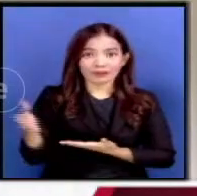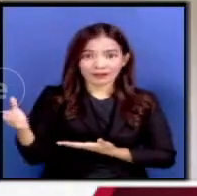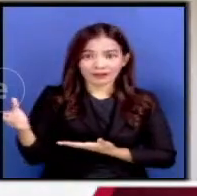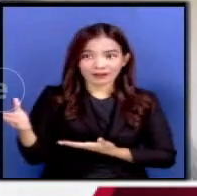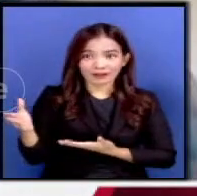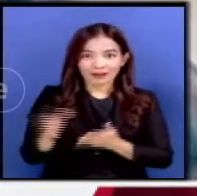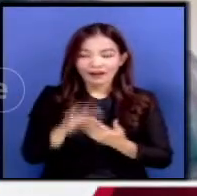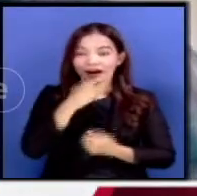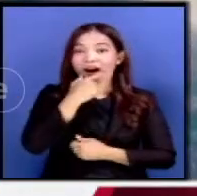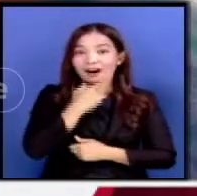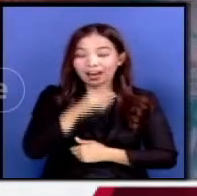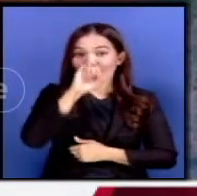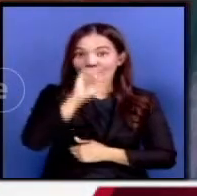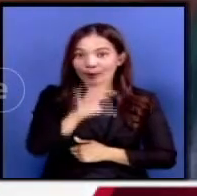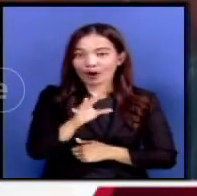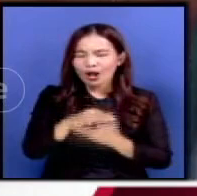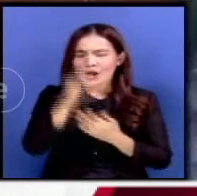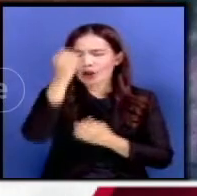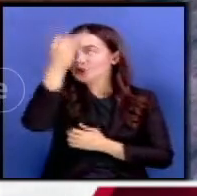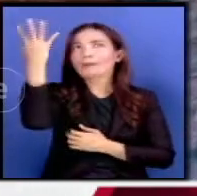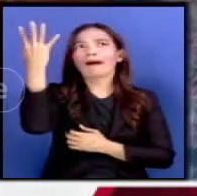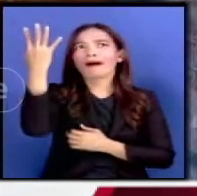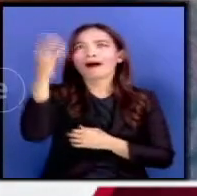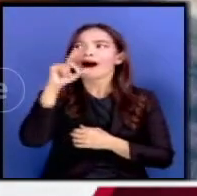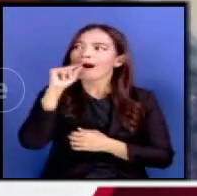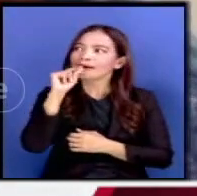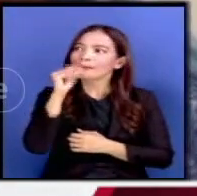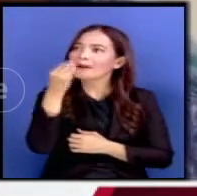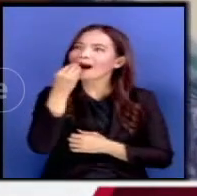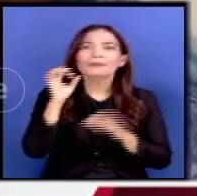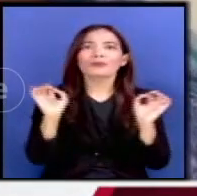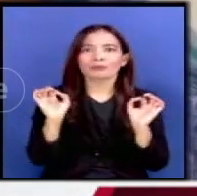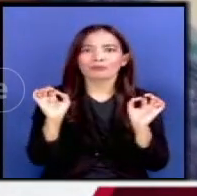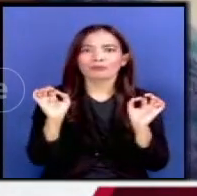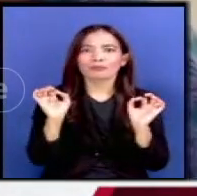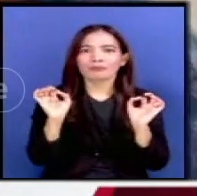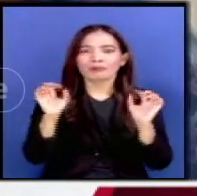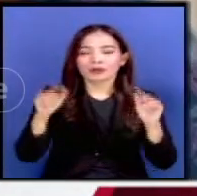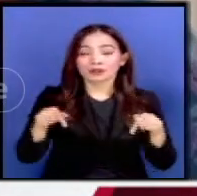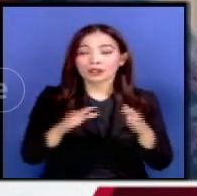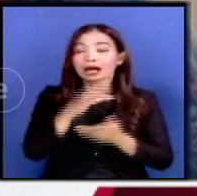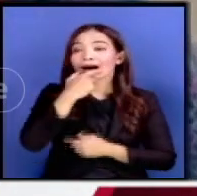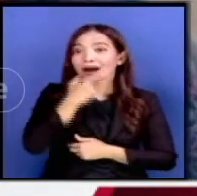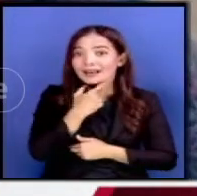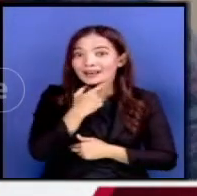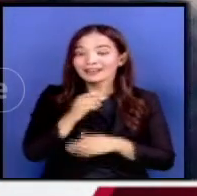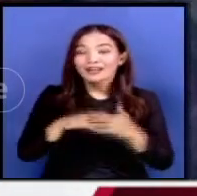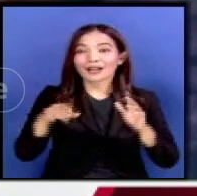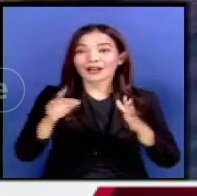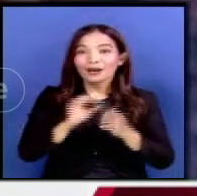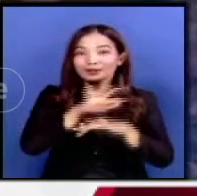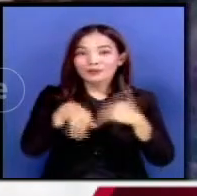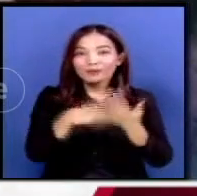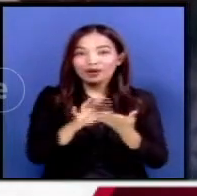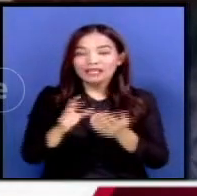Menariknya, kakek tersebut mengaku lupa belum memberi makan ayam-ayamnya. Tingkah sang kakek langsung memicu gelak tawa para